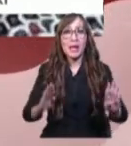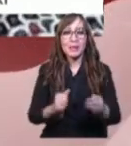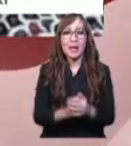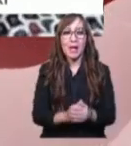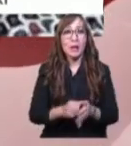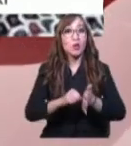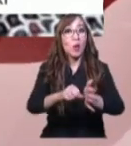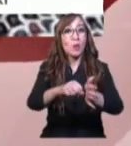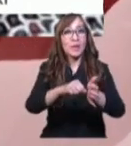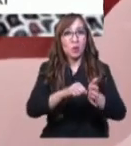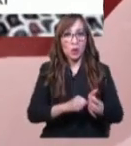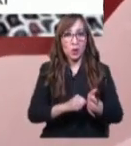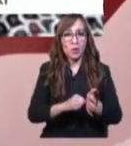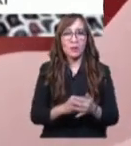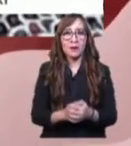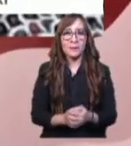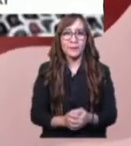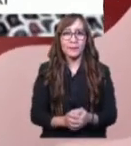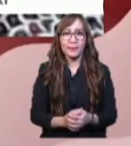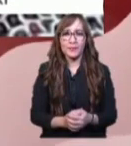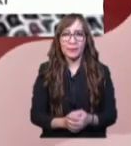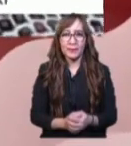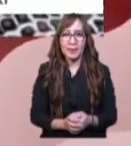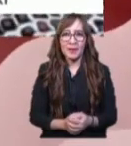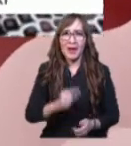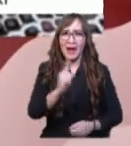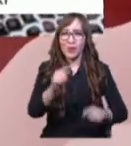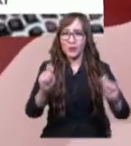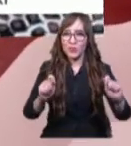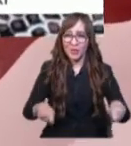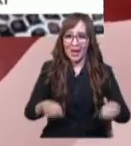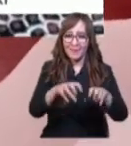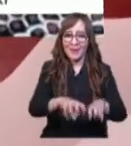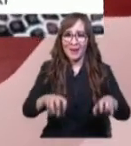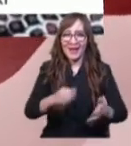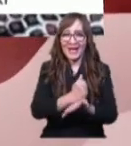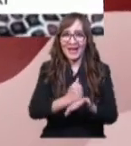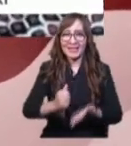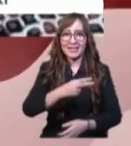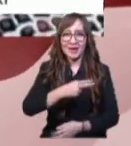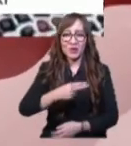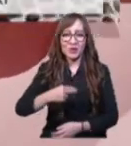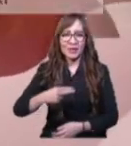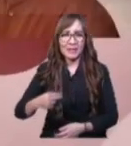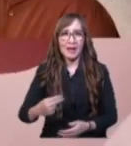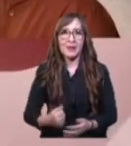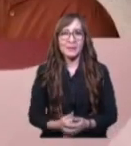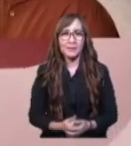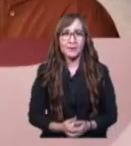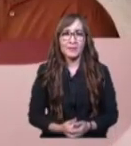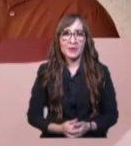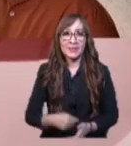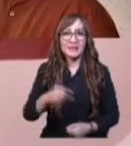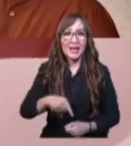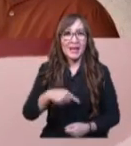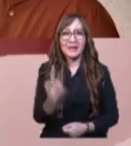selalu membeli, menggunakan, dan support produk lokal, produk asli Indonesia. Oke, kalau begitu kita langsung aja